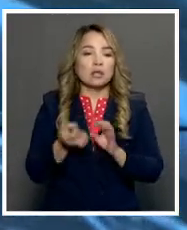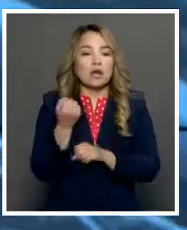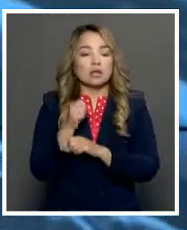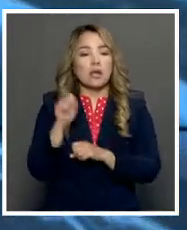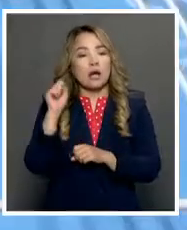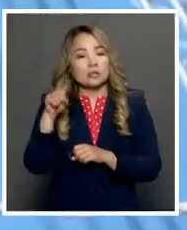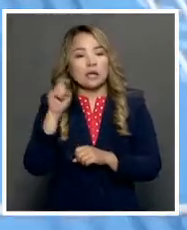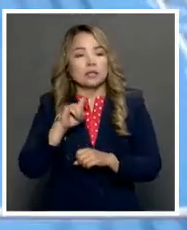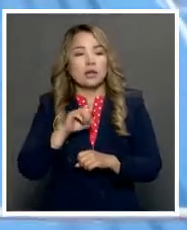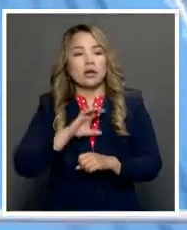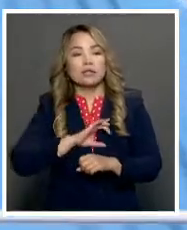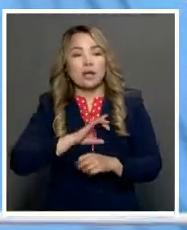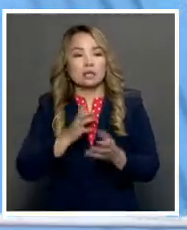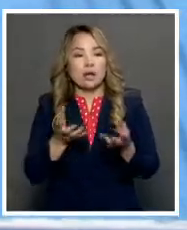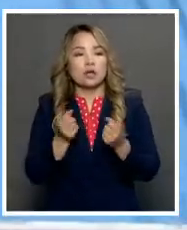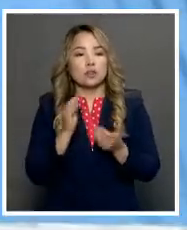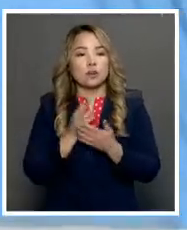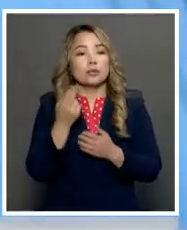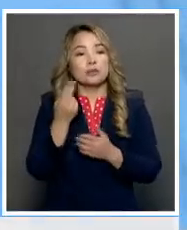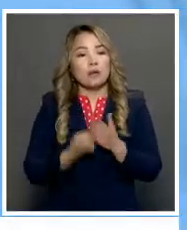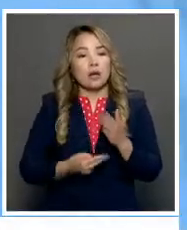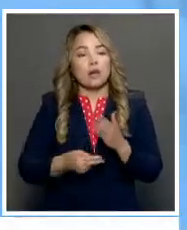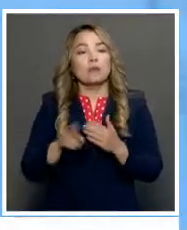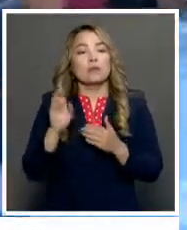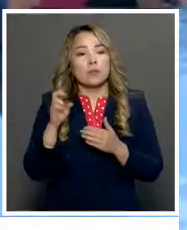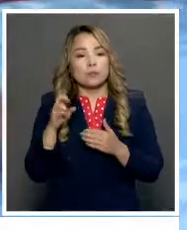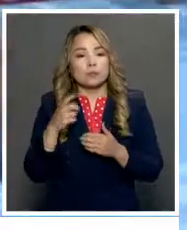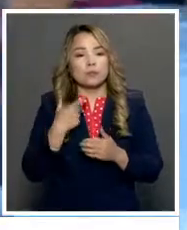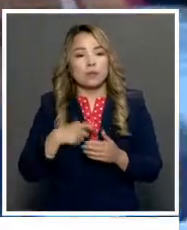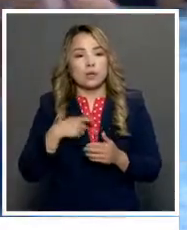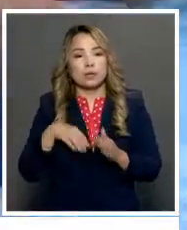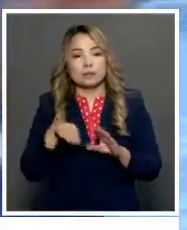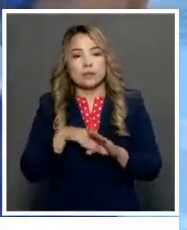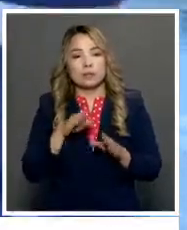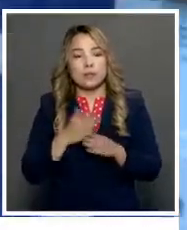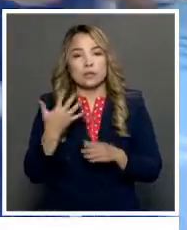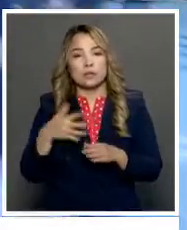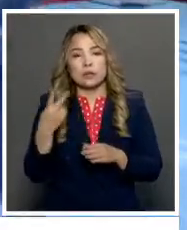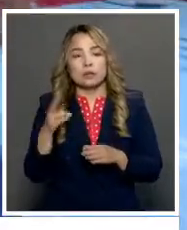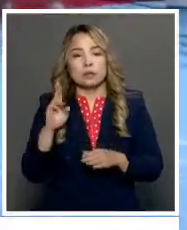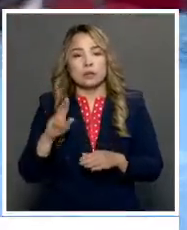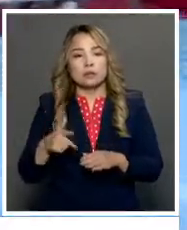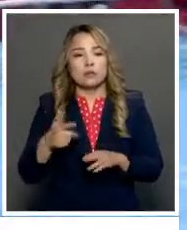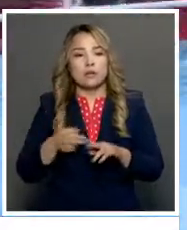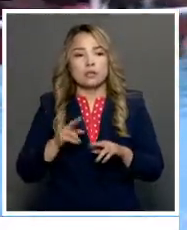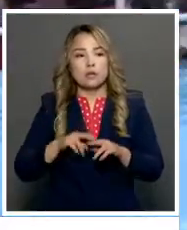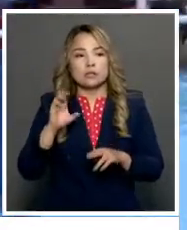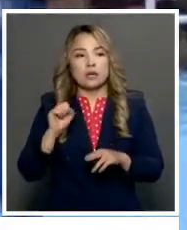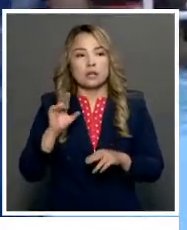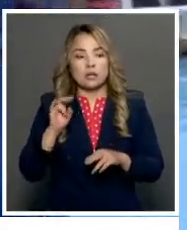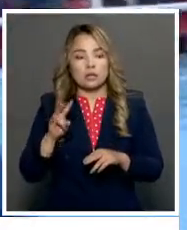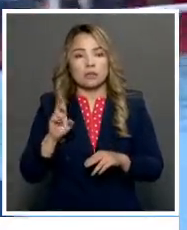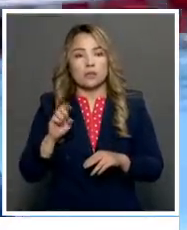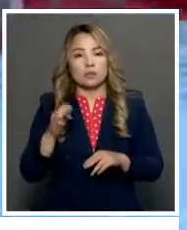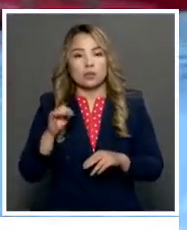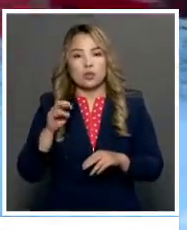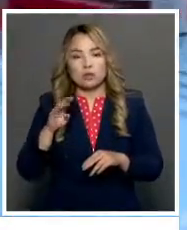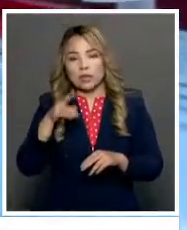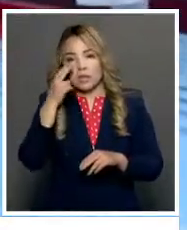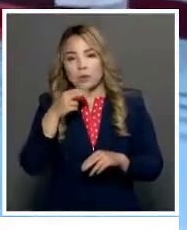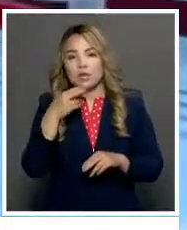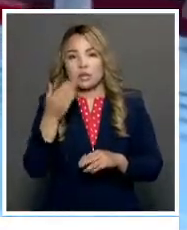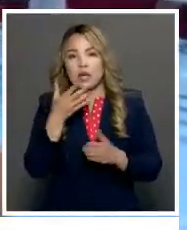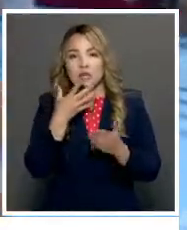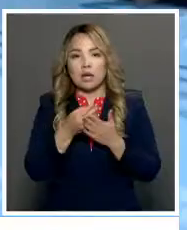Келесі кезеңде жеңілгенінің күнінде қола қалтада. 52 келі салмақта шаршаланға шыққан Сәкен Бибосынов испаниялық